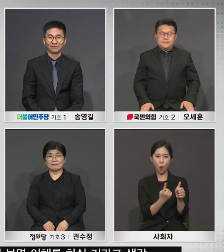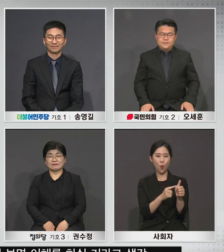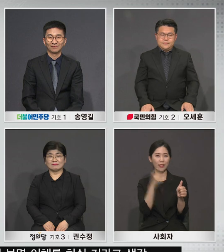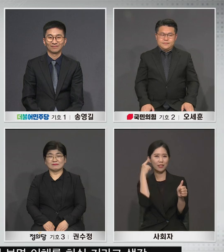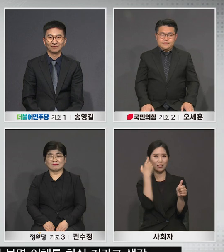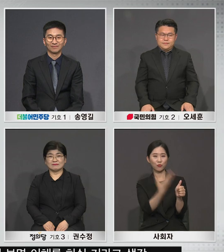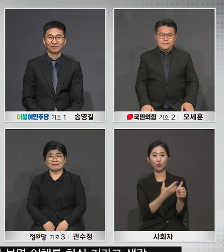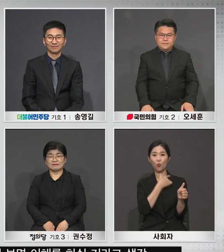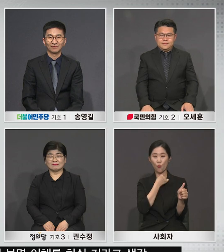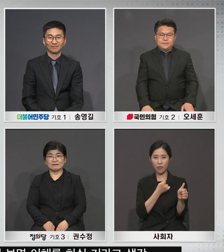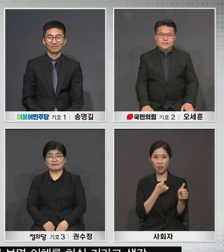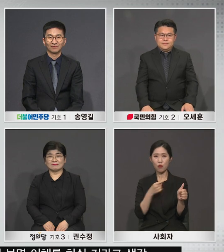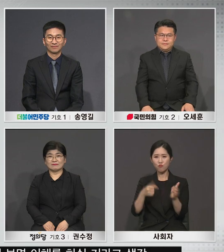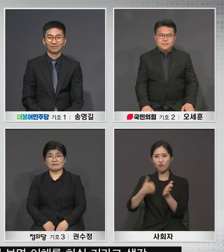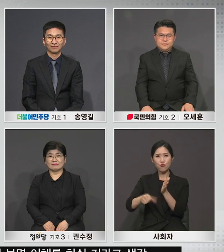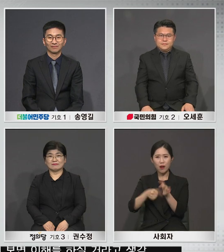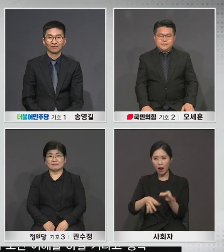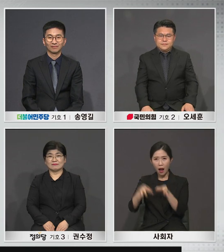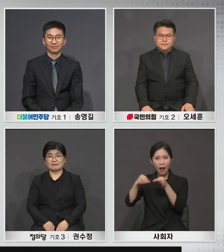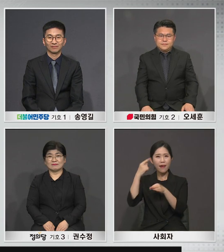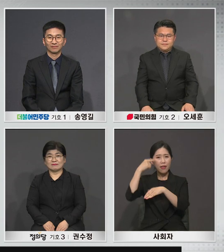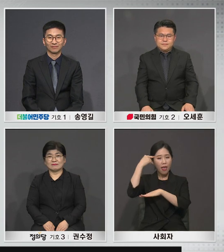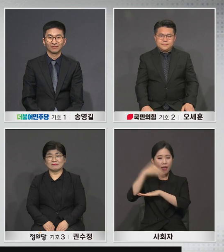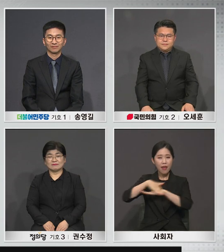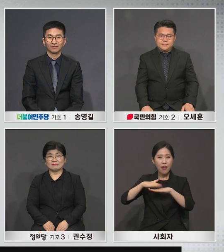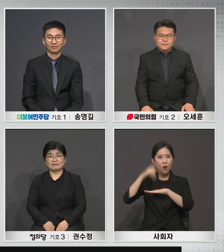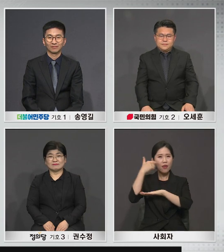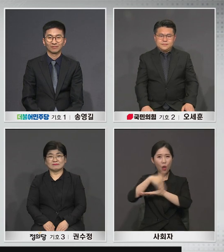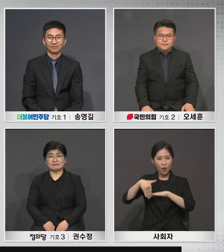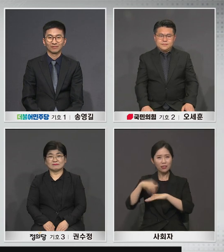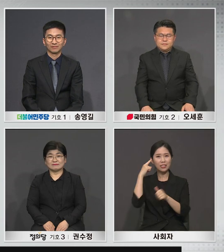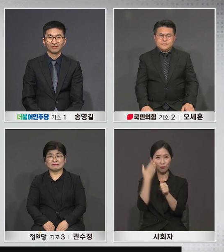마찬가지로 물가대책에 대한 질문인데요. 권수정 후보 질문해 주시죠.